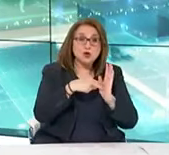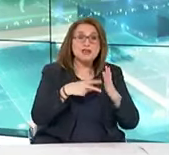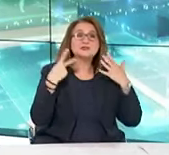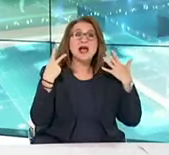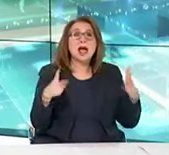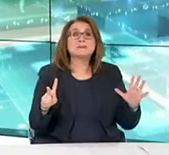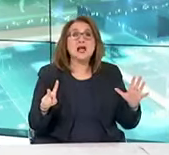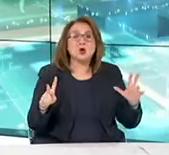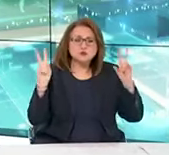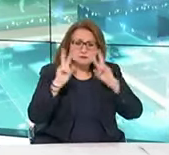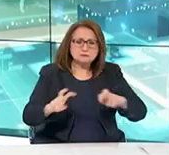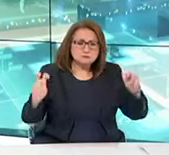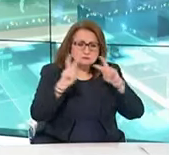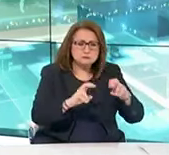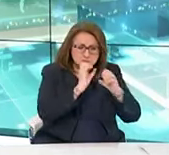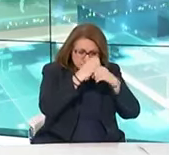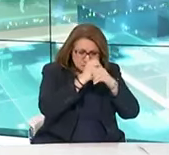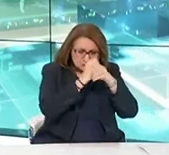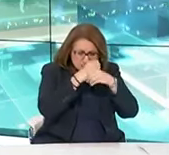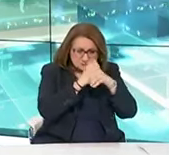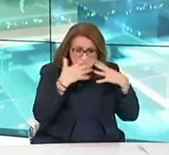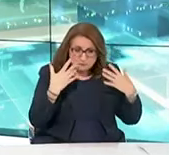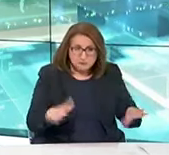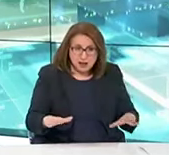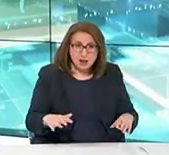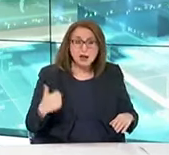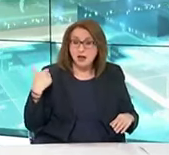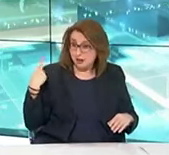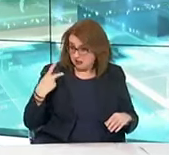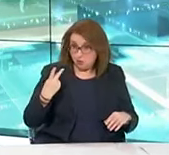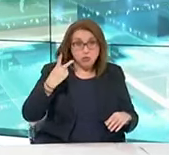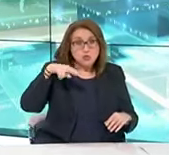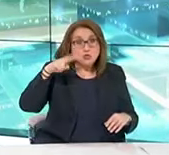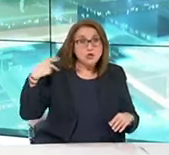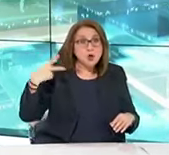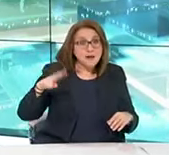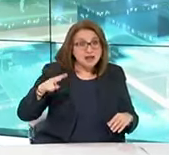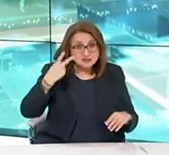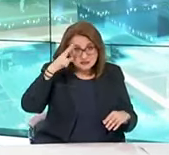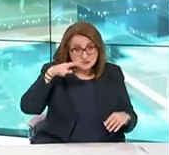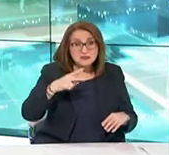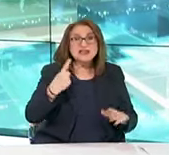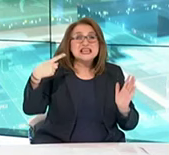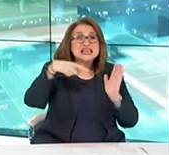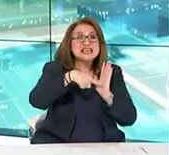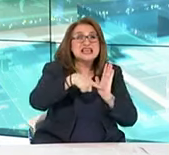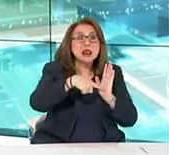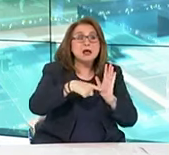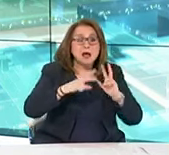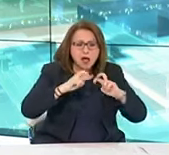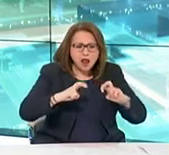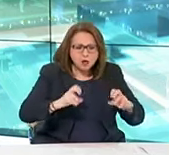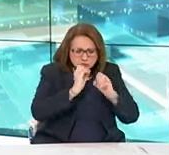εργαστηριακούς ελέγχους. Μόλις τις τελευταίες 48 ώρες είναι πάνω από 1.000 εργαστηριακοί έλεγχοι οι οποίοι έχουν γίνει στην πατρίδα μας για το νέο